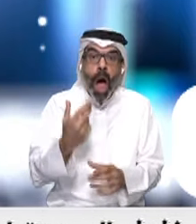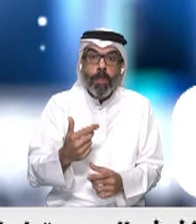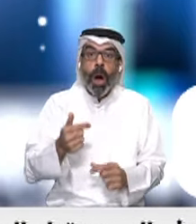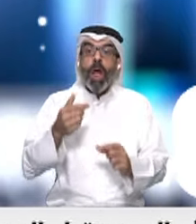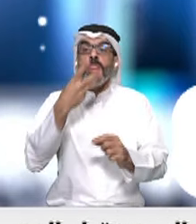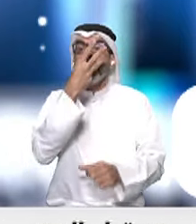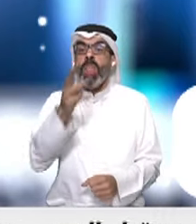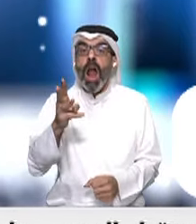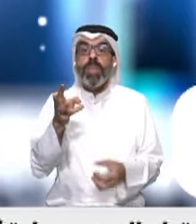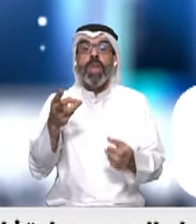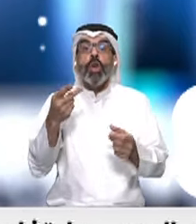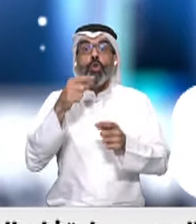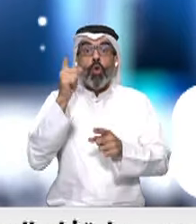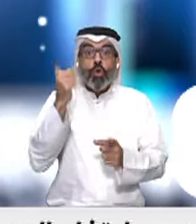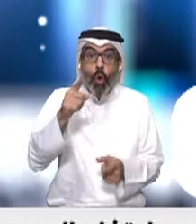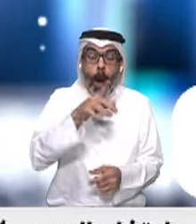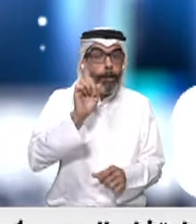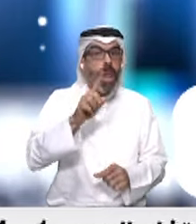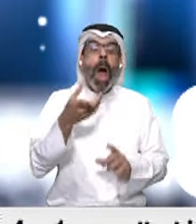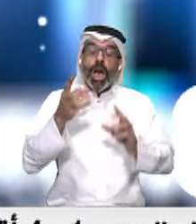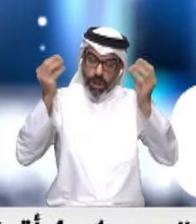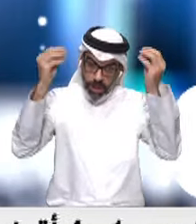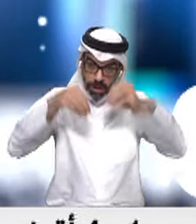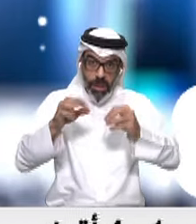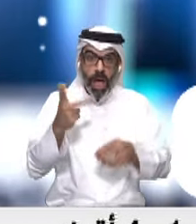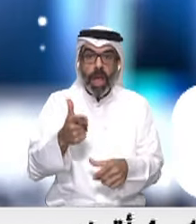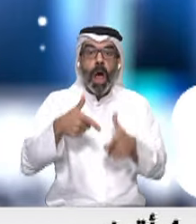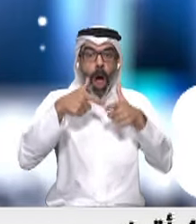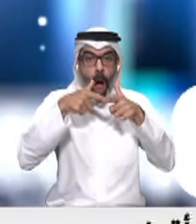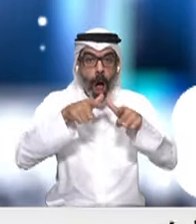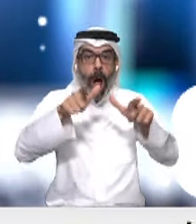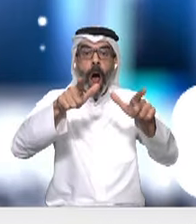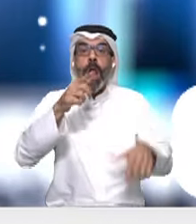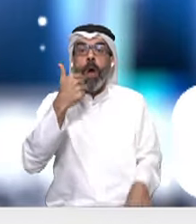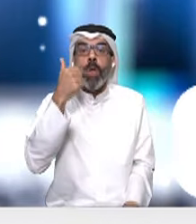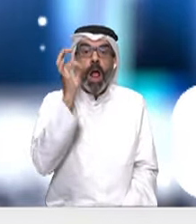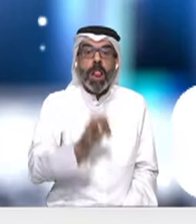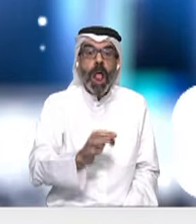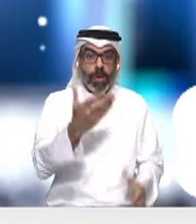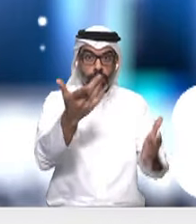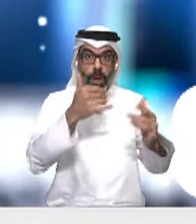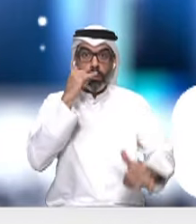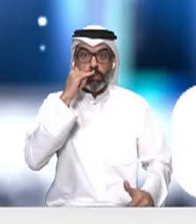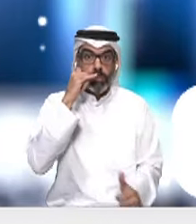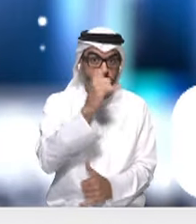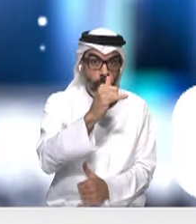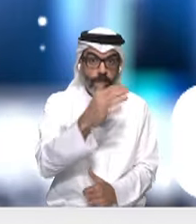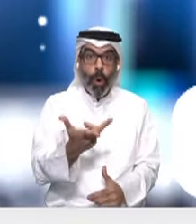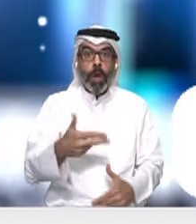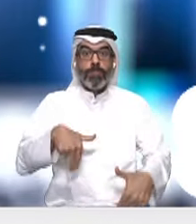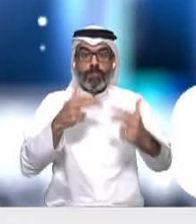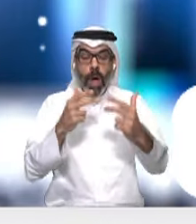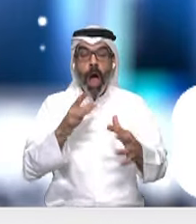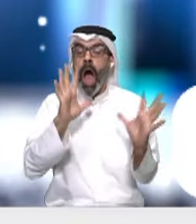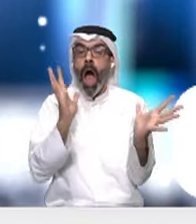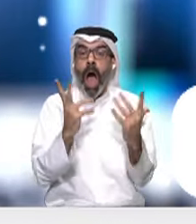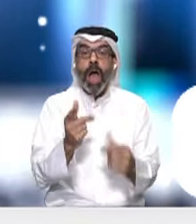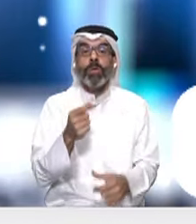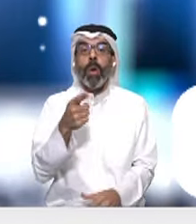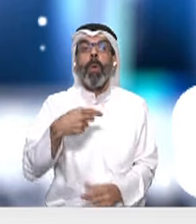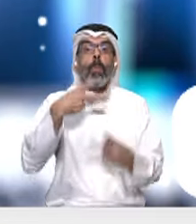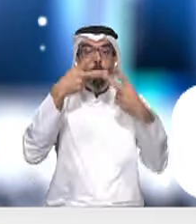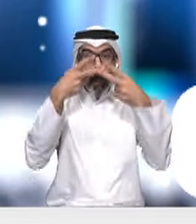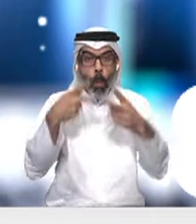يوما كما اجاز للمحكمه او المحقق الاعلان بالحضور باي وسيله اتصال حديثه الموافقه على مشروع